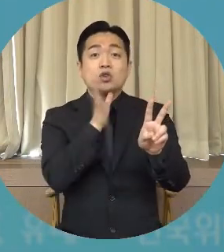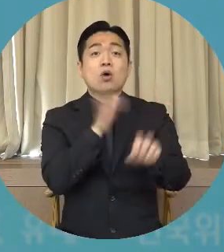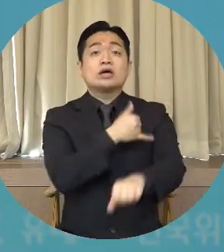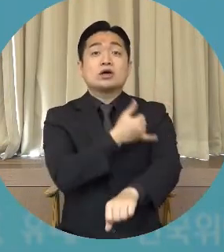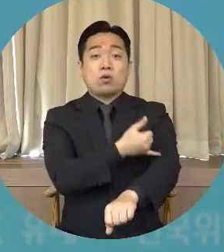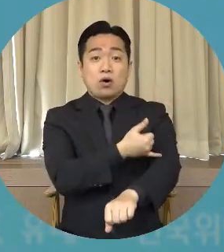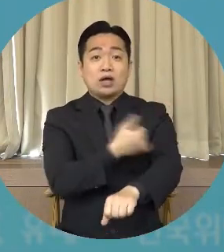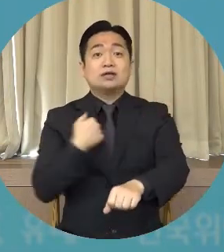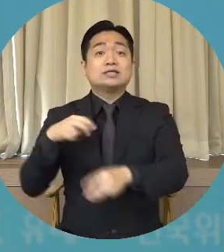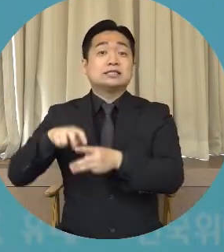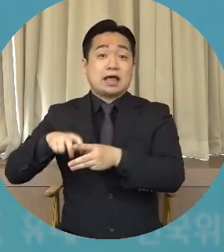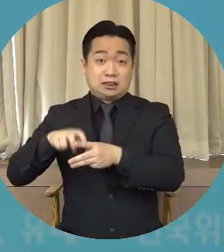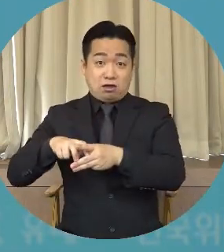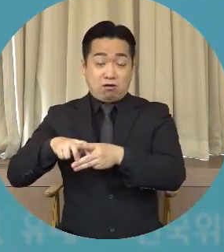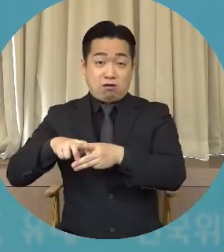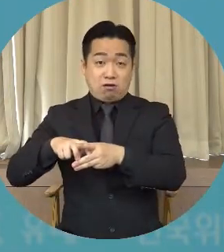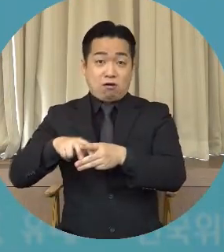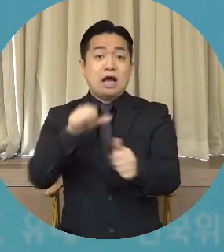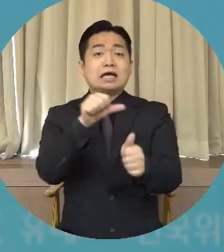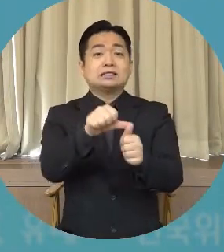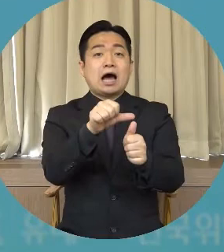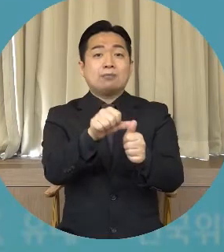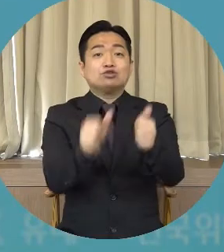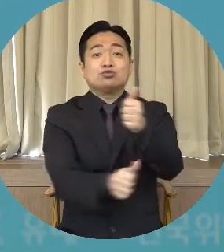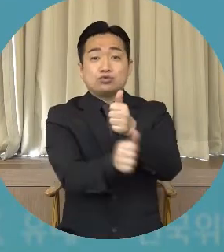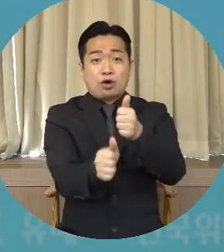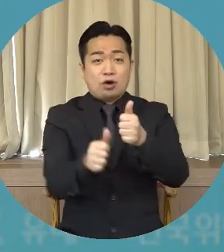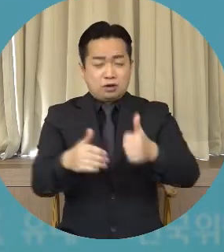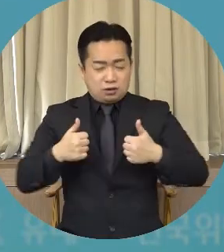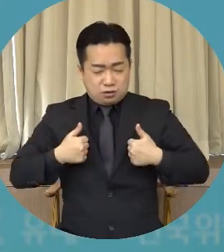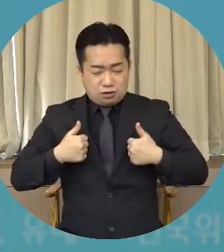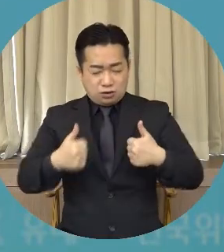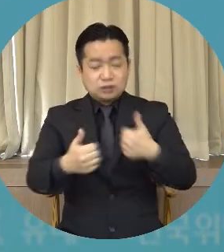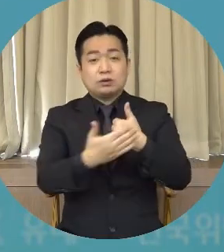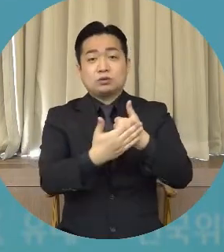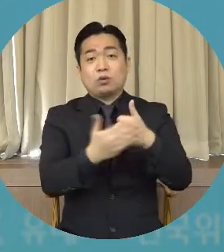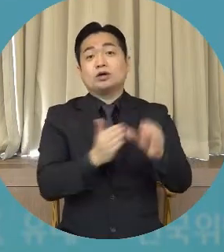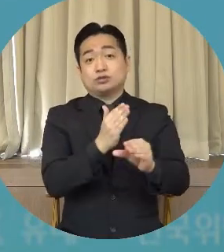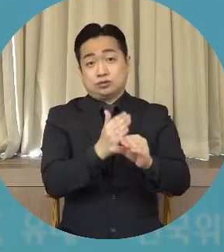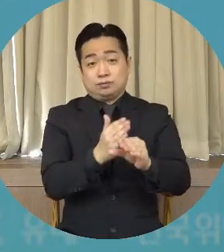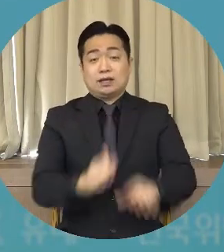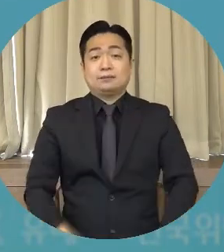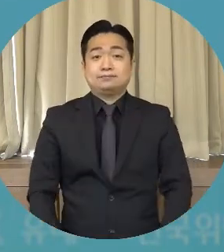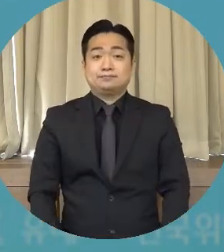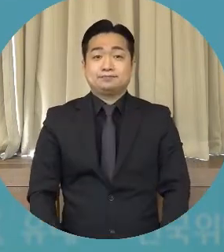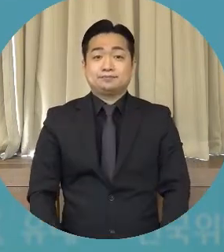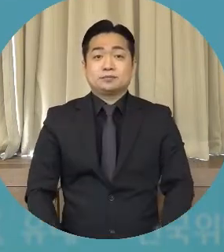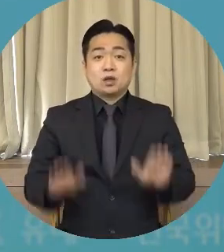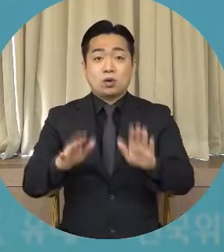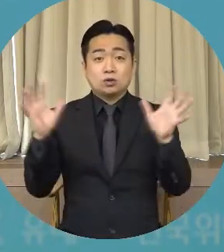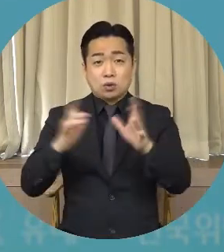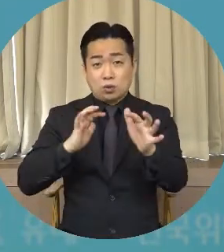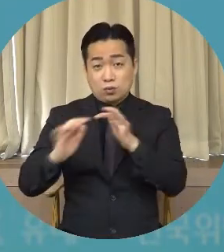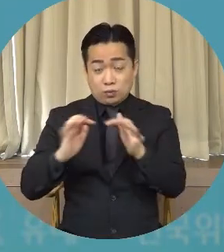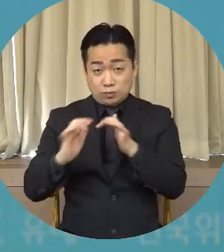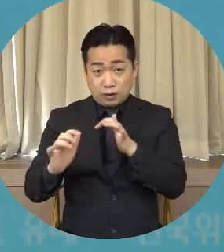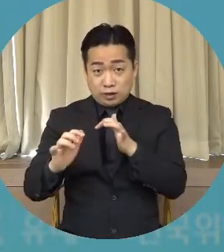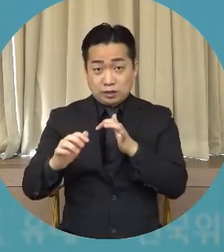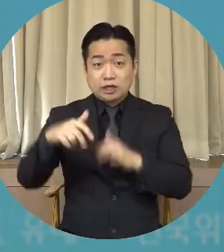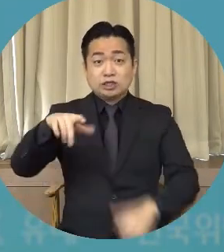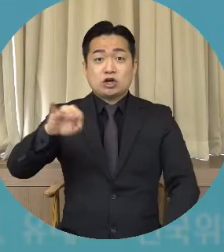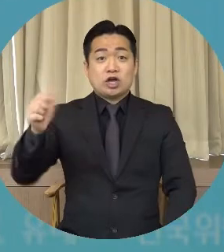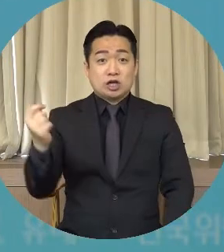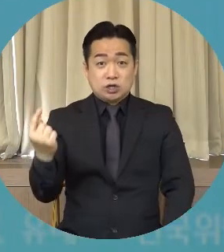저희 센터의 그 자문위원으로 굉장히 열심히 저희를 도와주고 계십니다. 그리고 오늘 토론을 맡으신 정경희